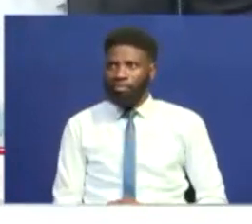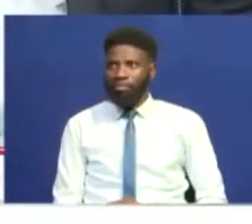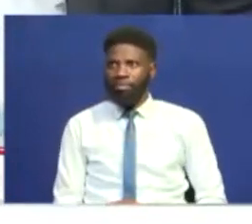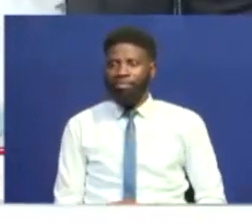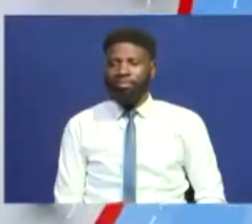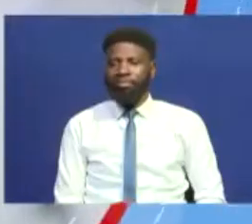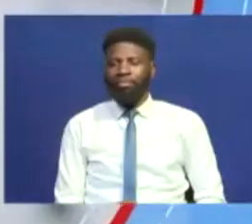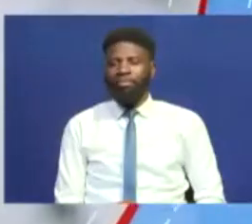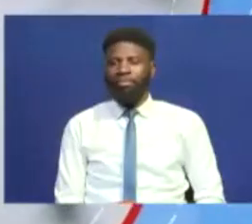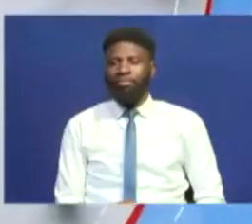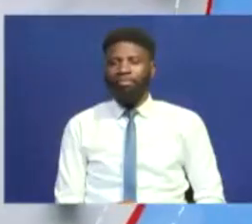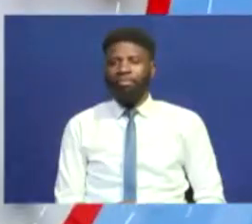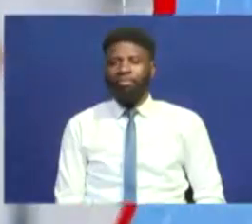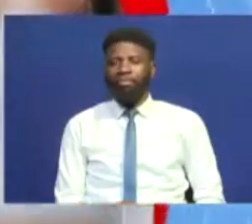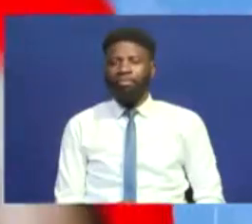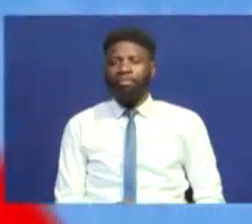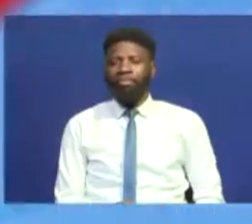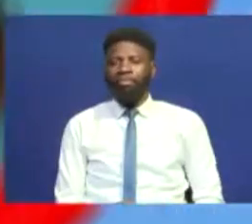Kazi.